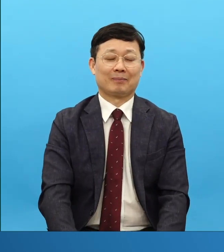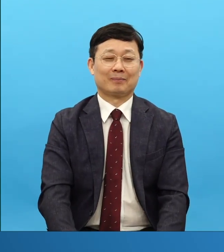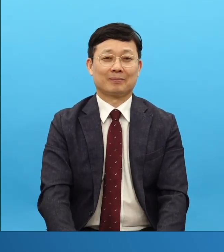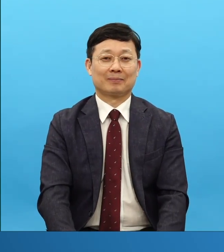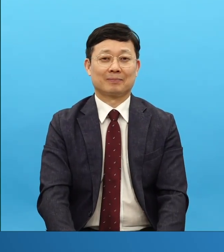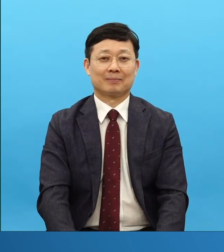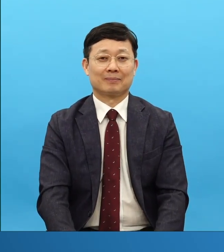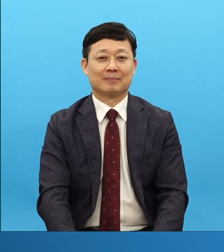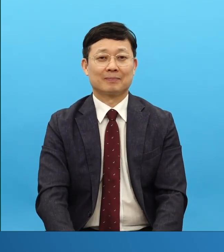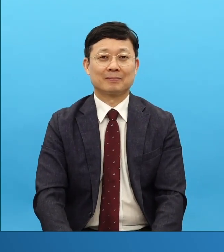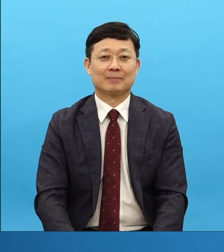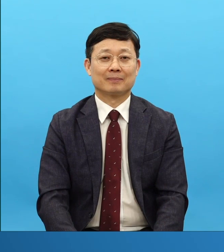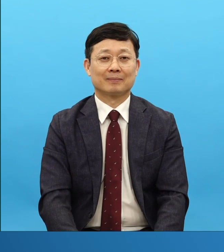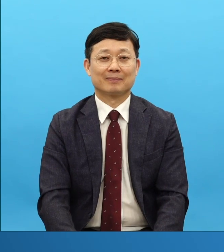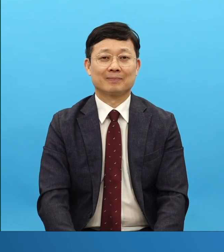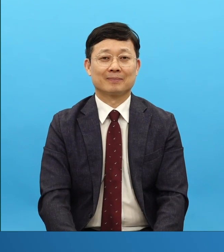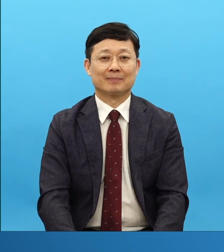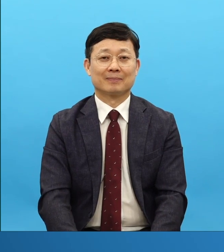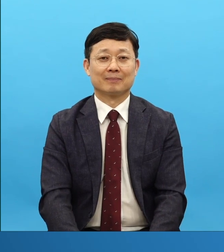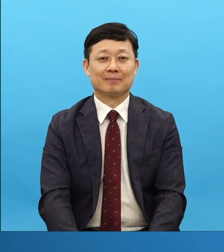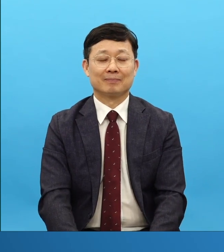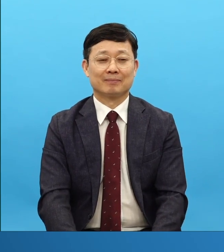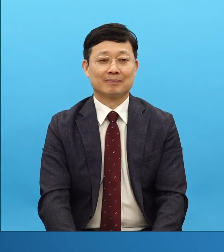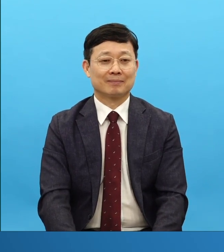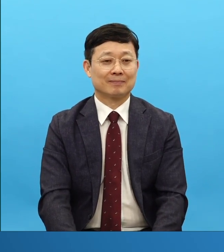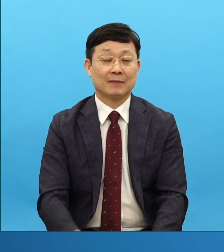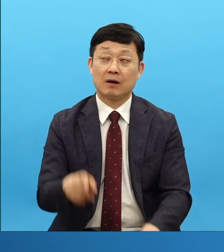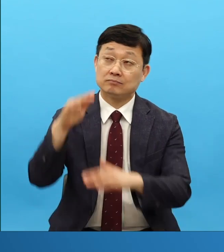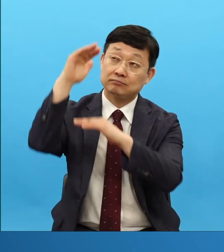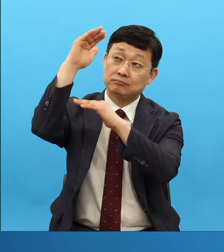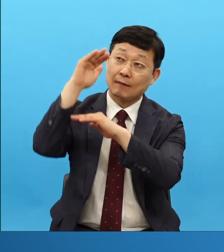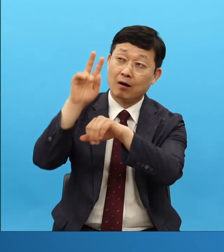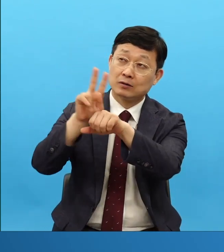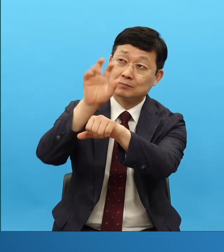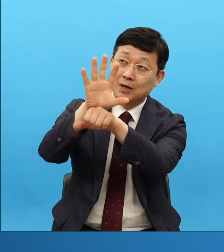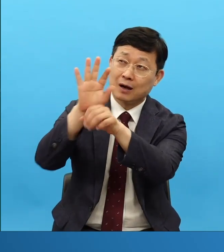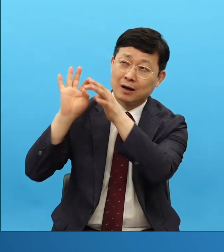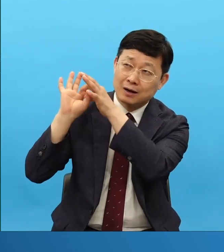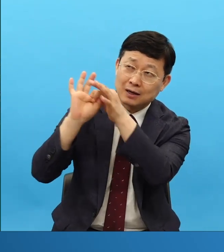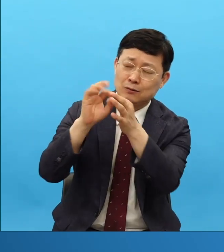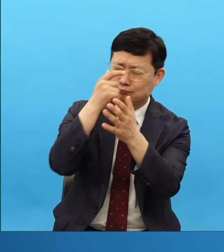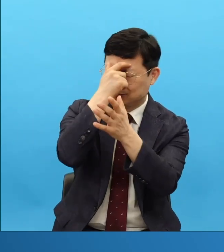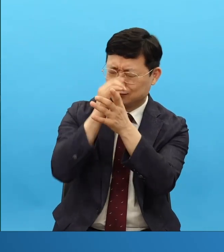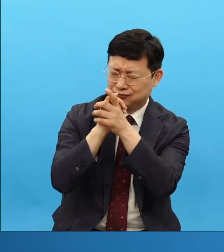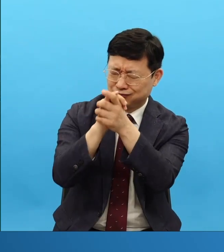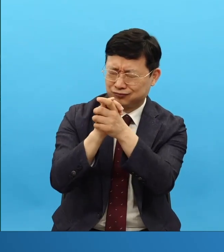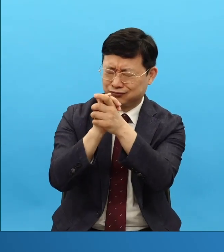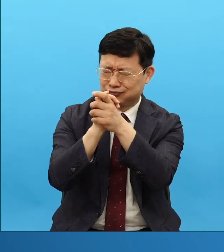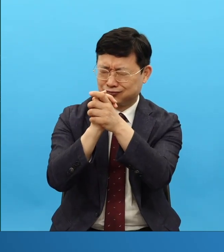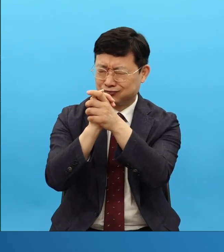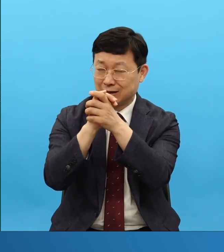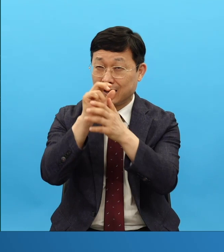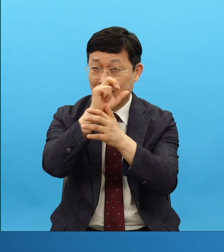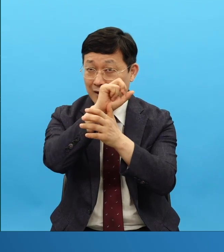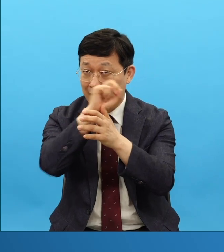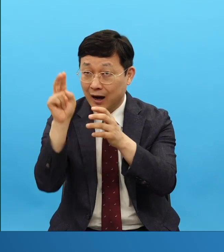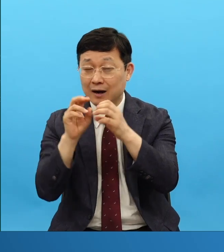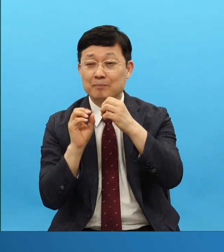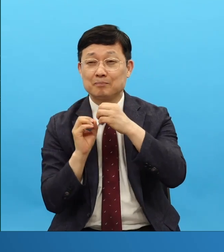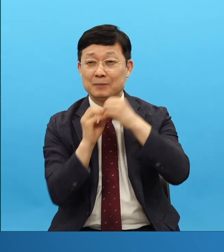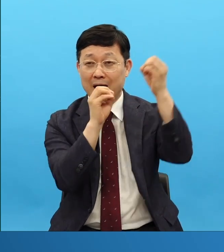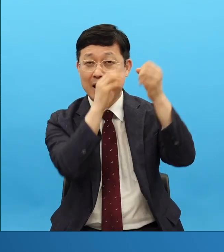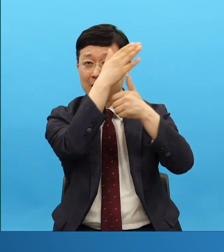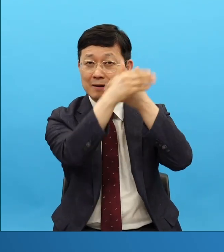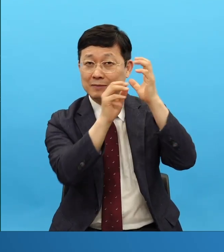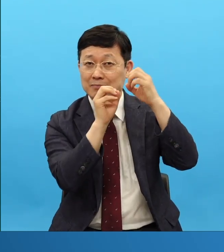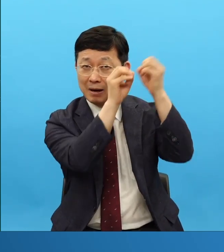heavenly throne and eternally. 이걸 여러분이 24 기도로 늘 누리고 있어야 전달이 되는 겁니다. You must enjoy this in prayer 24 hours a